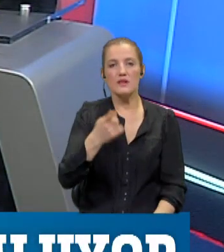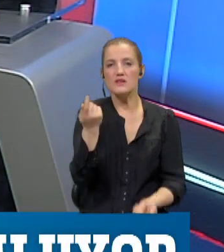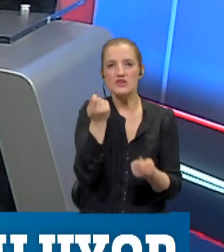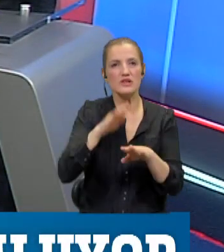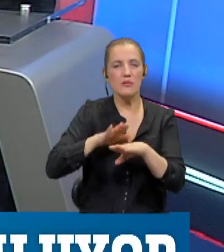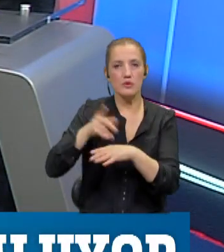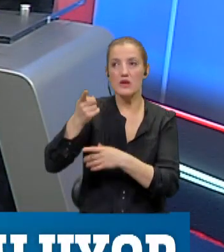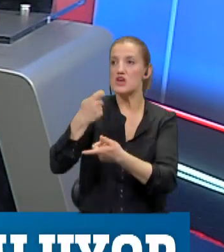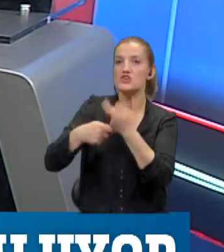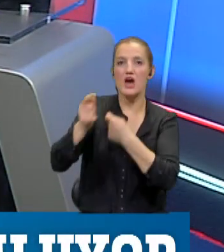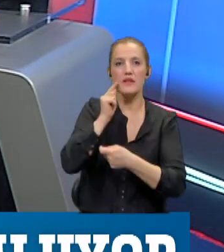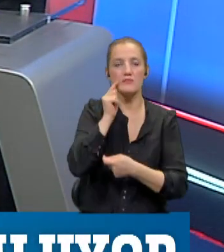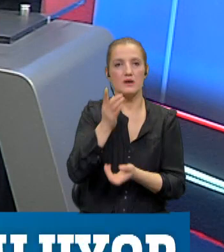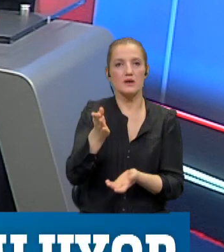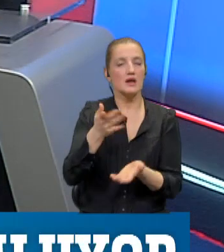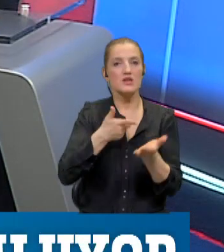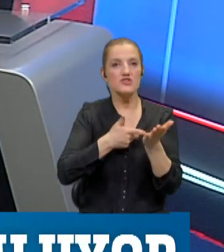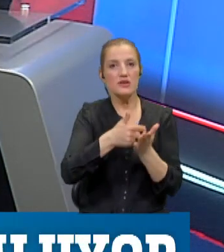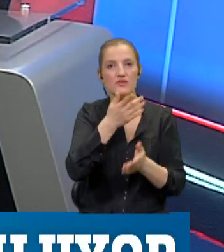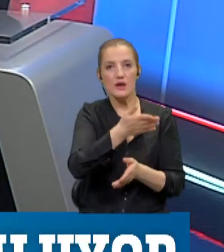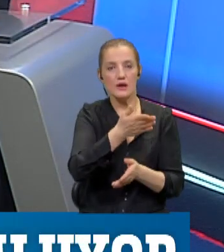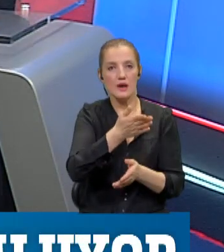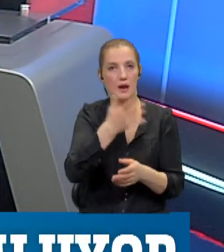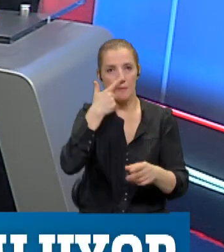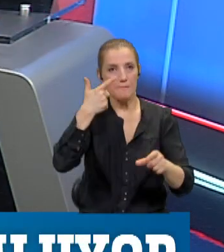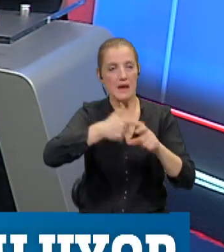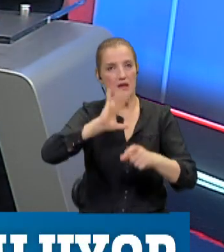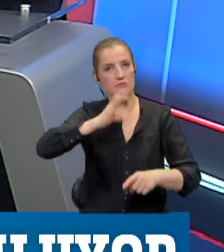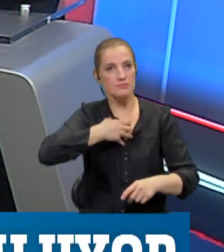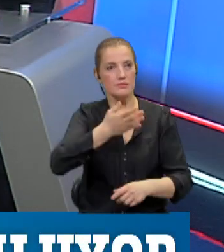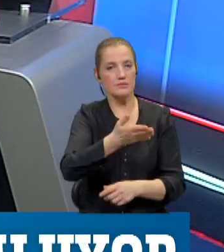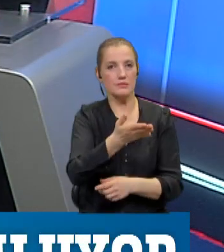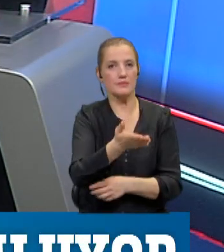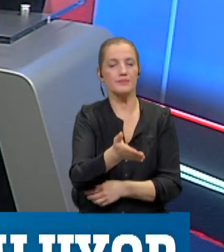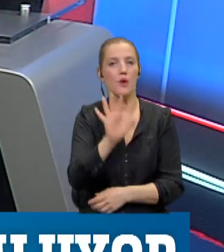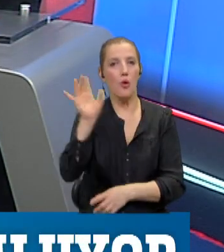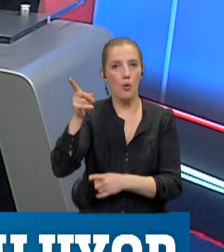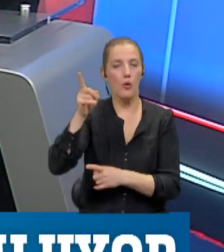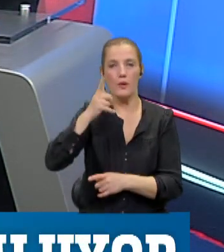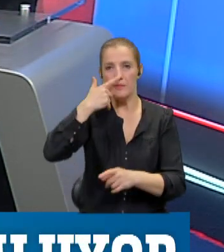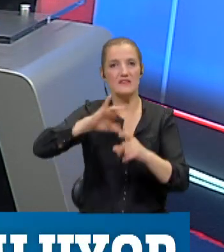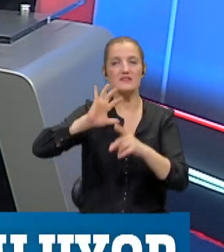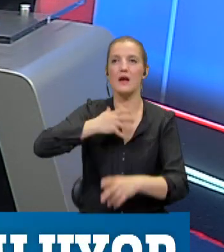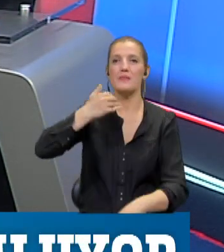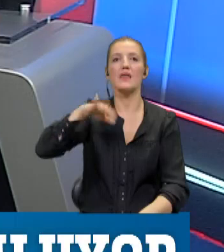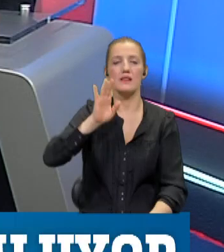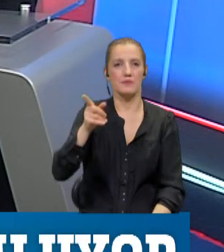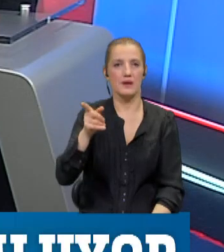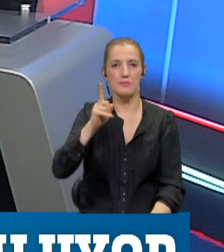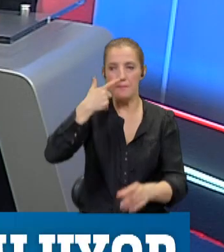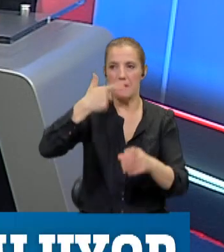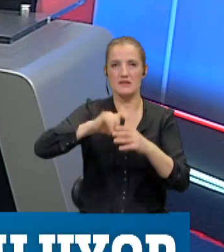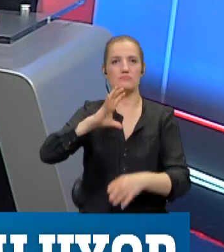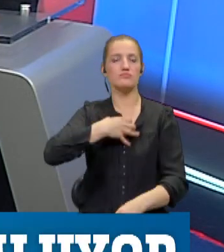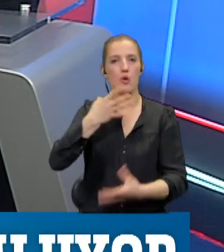yapıyor iş adamı insanın şey yok çiftçilerin benzin istasyonu istasyonu ve acaba Hani onu da yok mu doğal olarak olması lazım bir